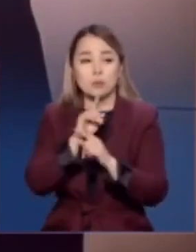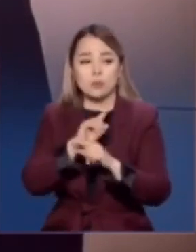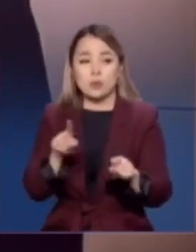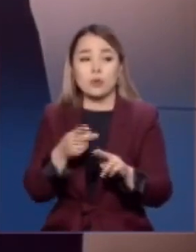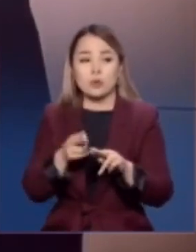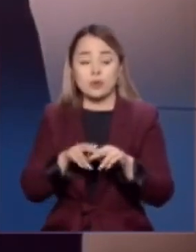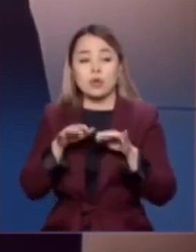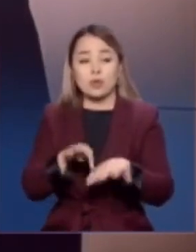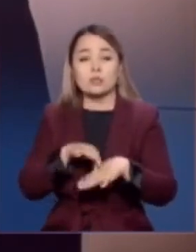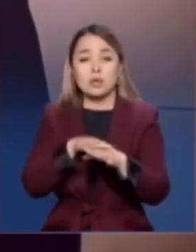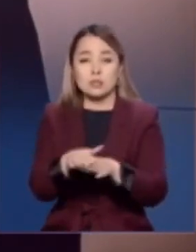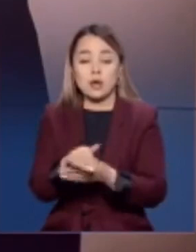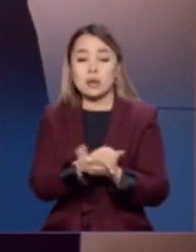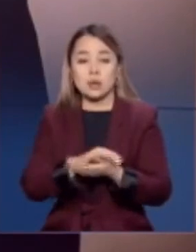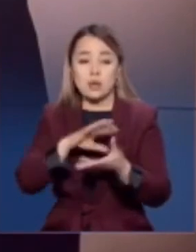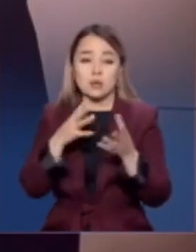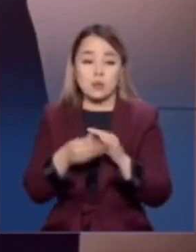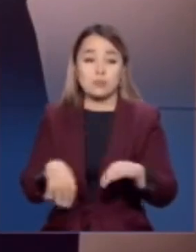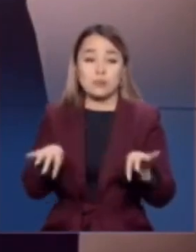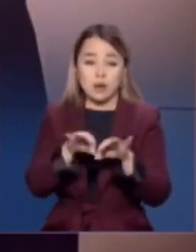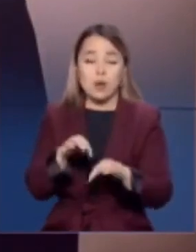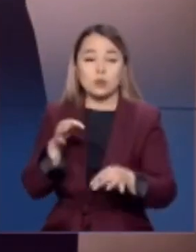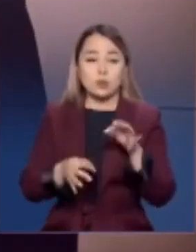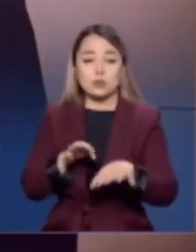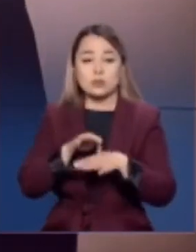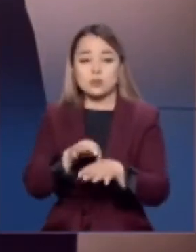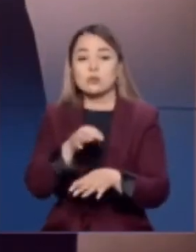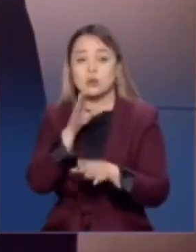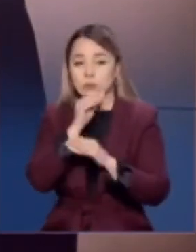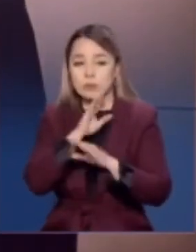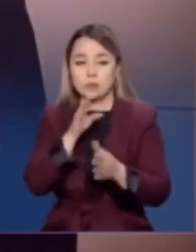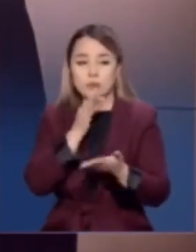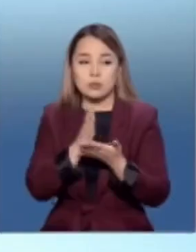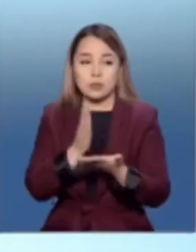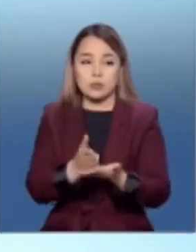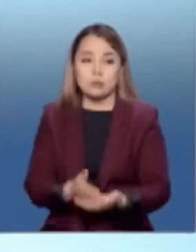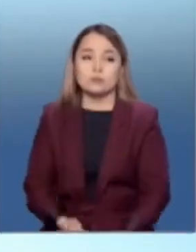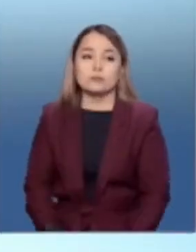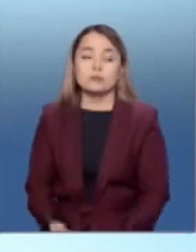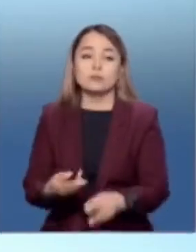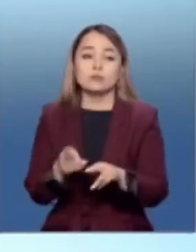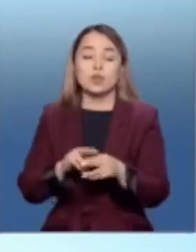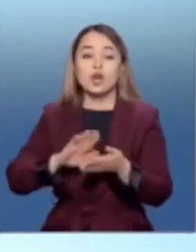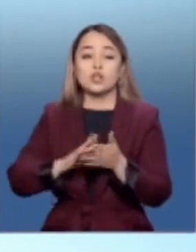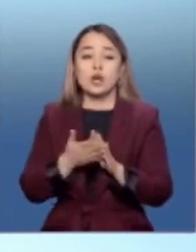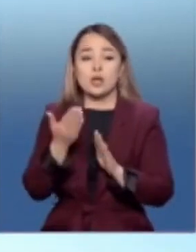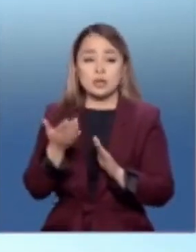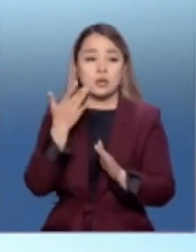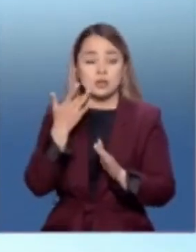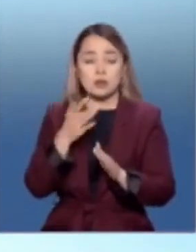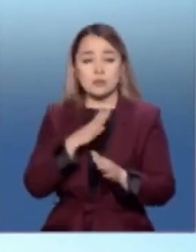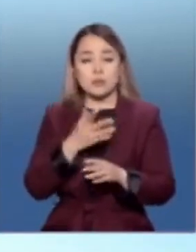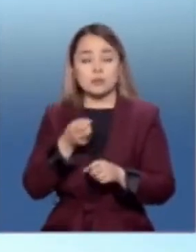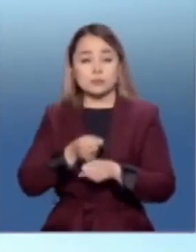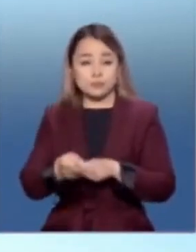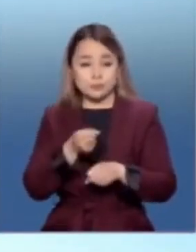мұндай істердің жартысы татуласумен аяқталып, сотқа жетпей жатыр екен. Бұндай жағдайлар көбіне агрессордың